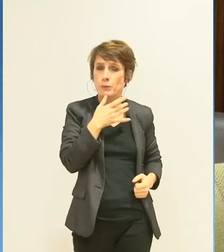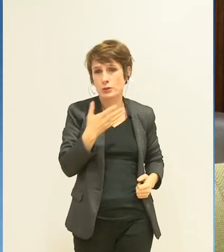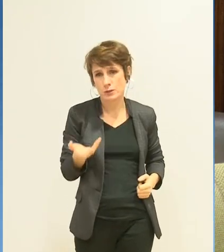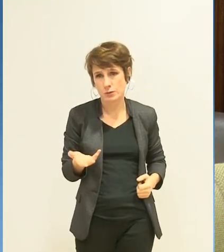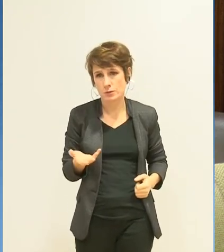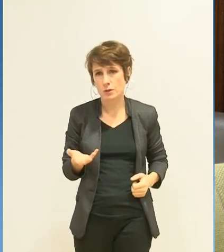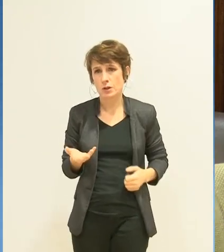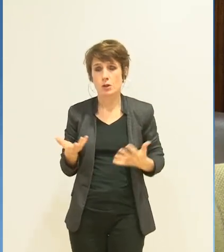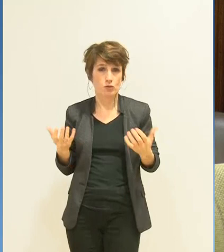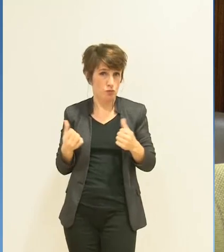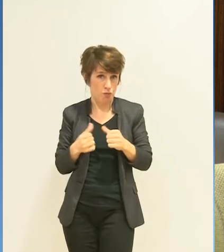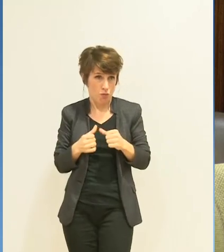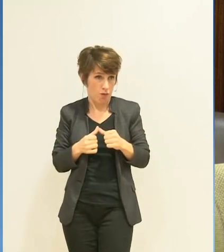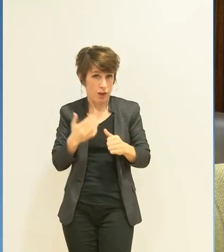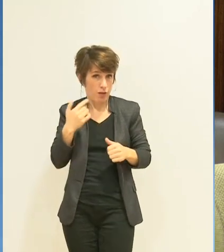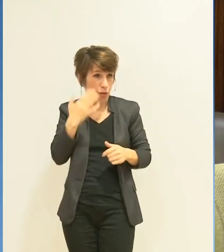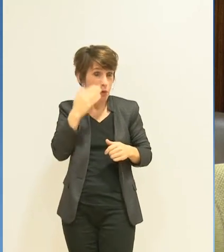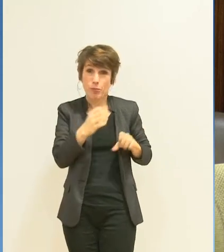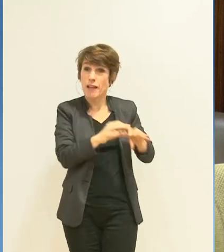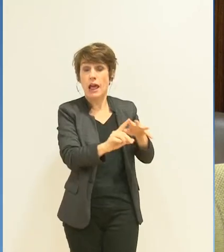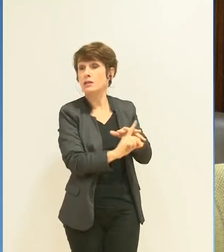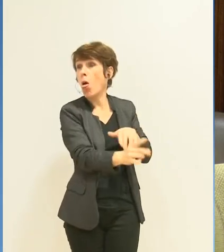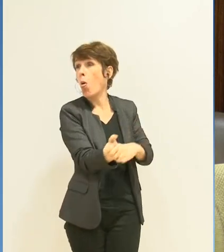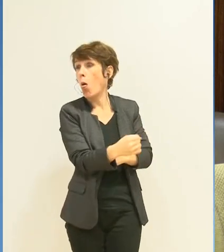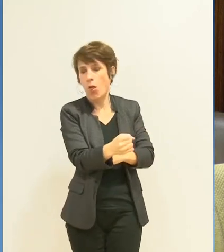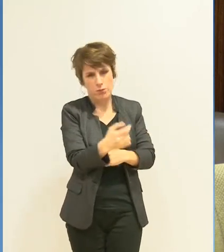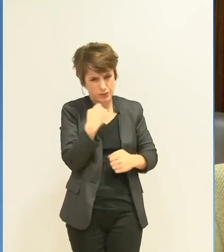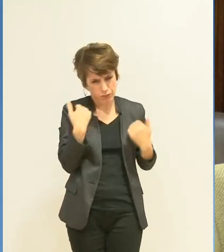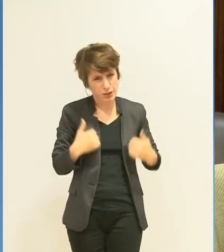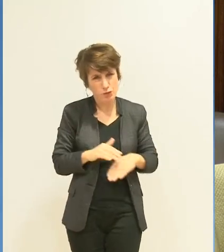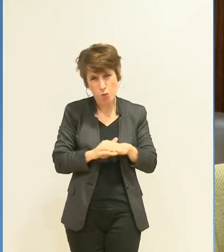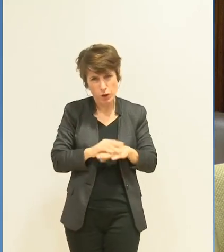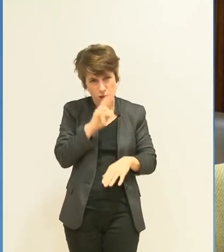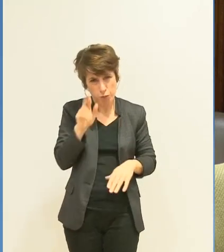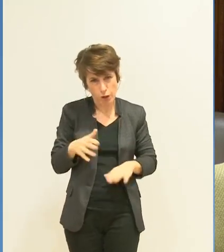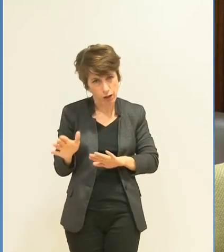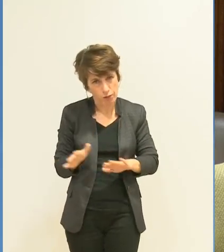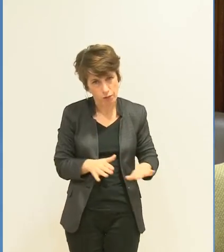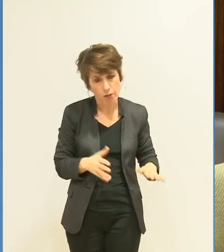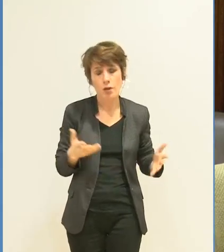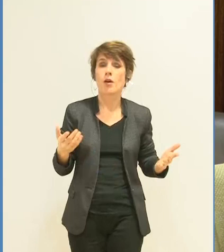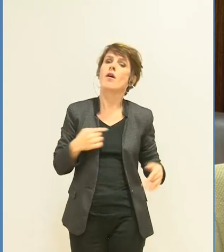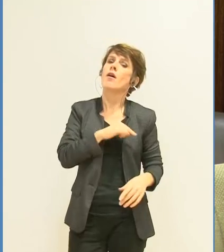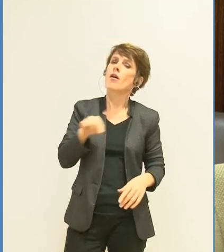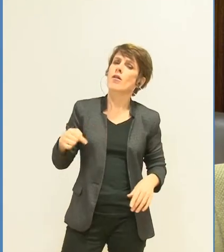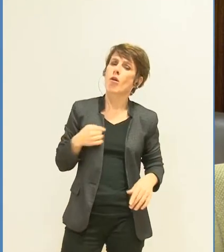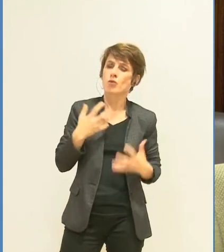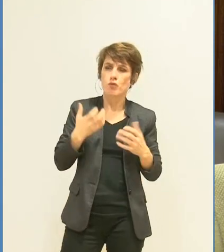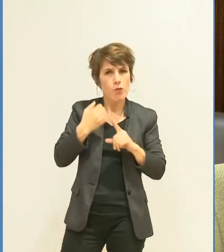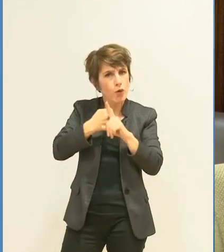n'aurait aucun sens pour le budget 2010 9 notre groupe défend une certaine idée de l'action municipale